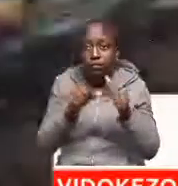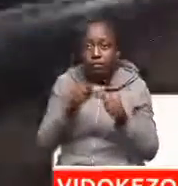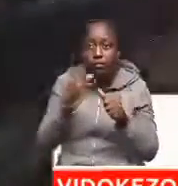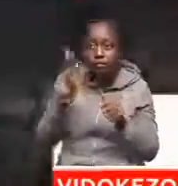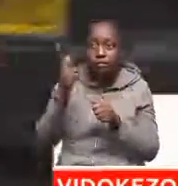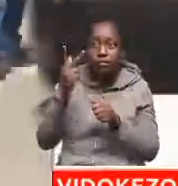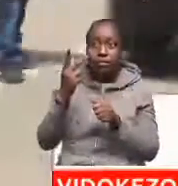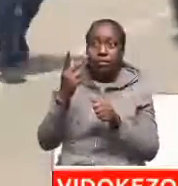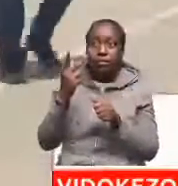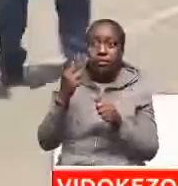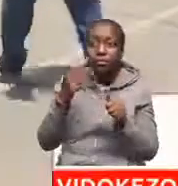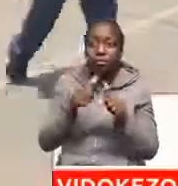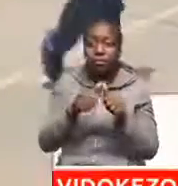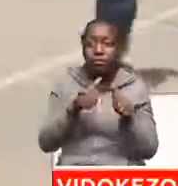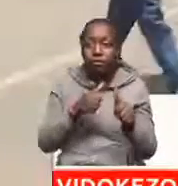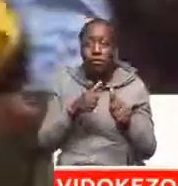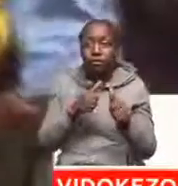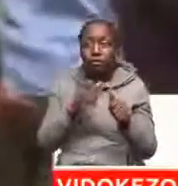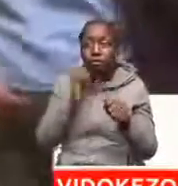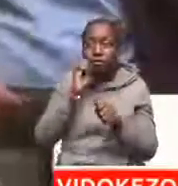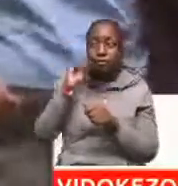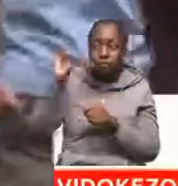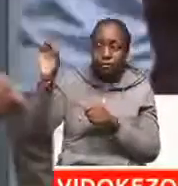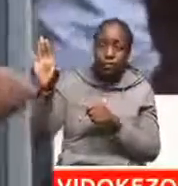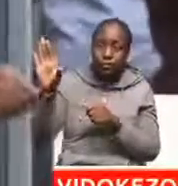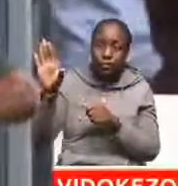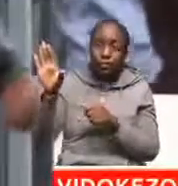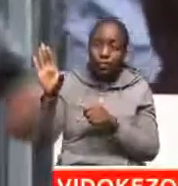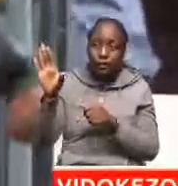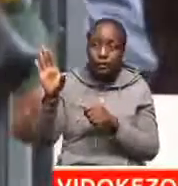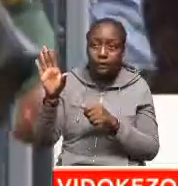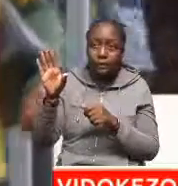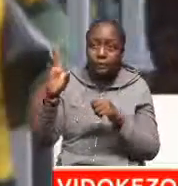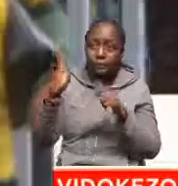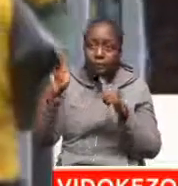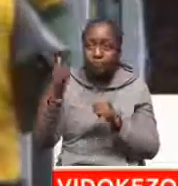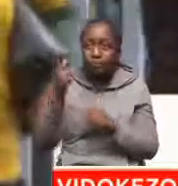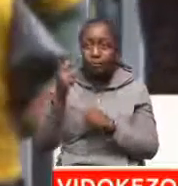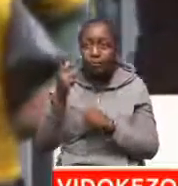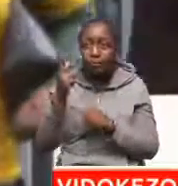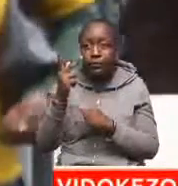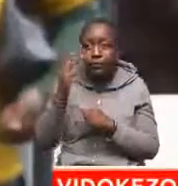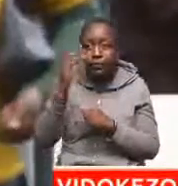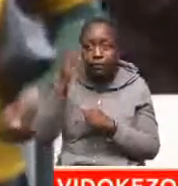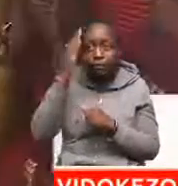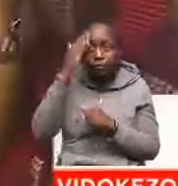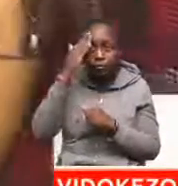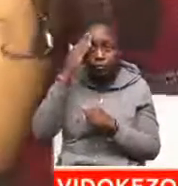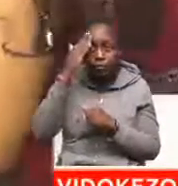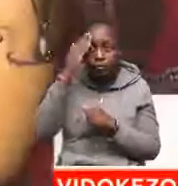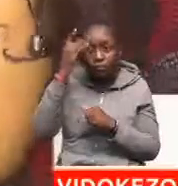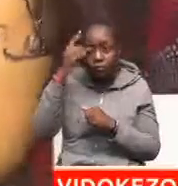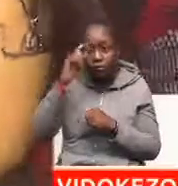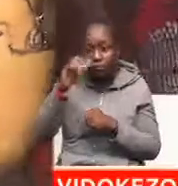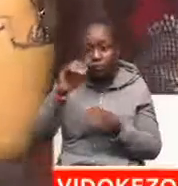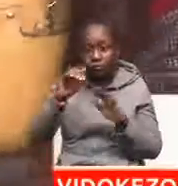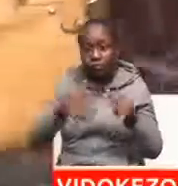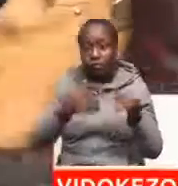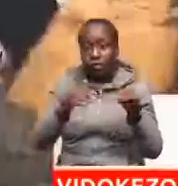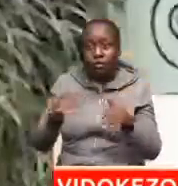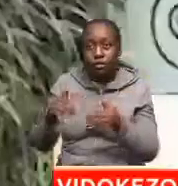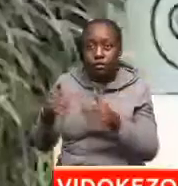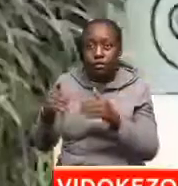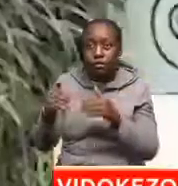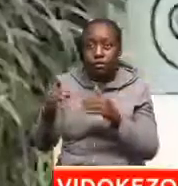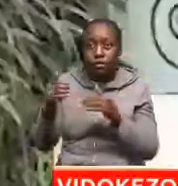Kenya kujitayarisha na janga hili, haswa ikizingatiwa kuwa Kenya inafahamika na mfumo wa kilimo unaotegemea